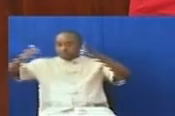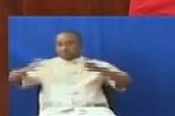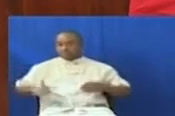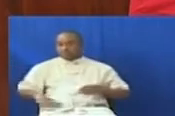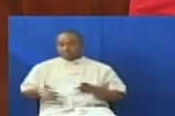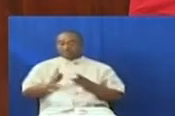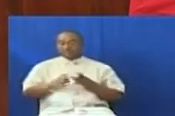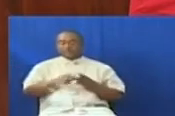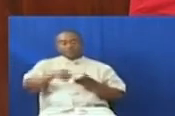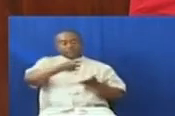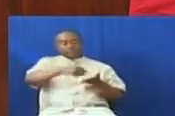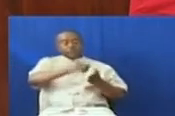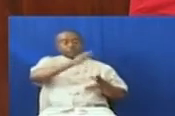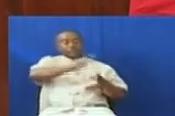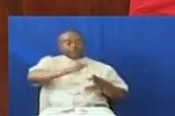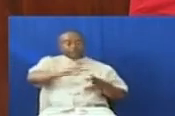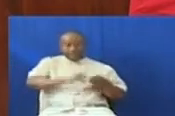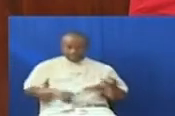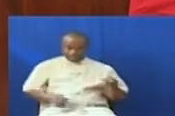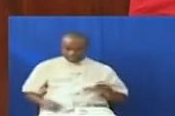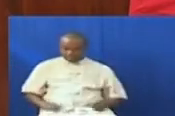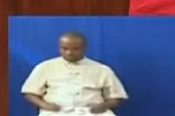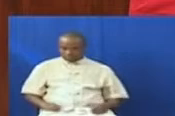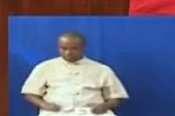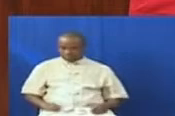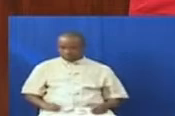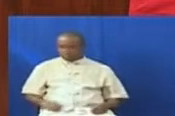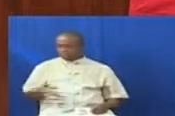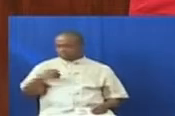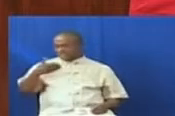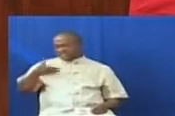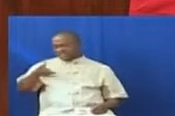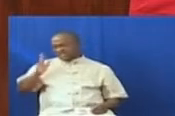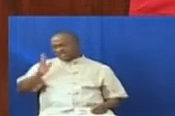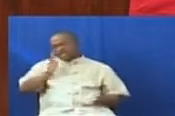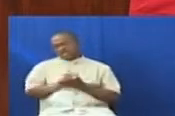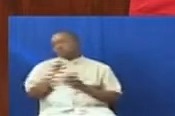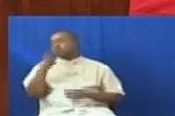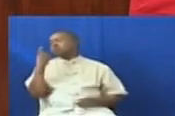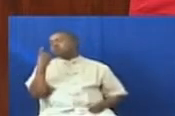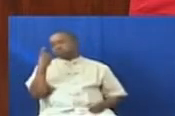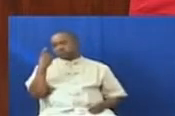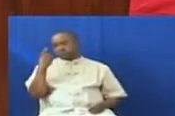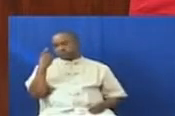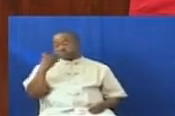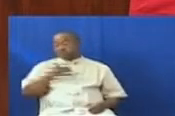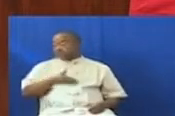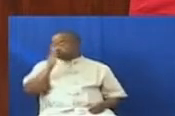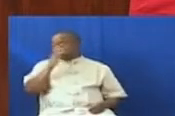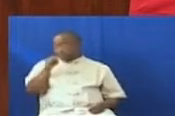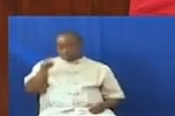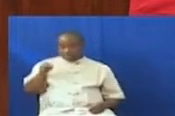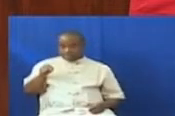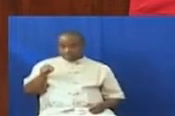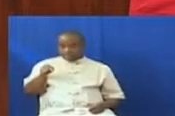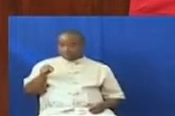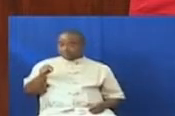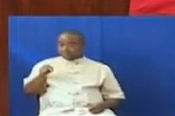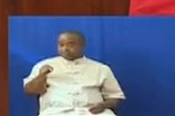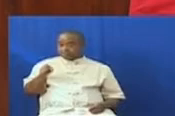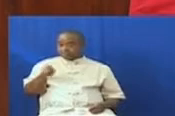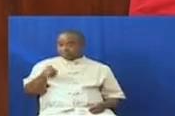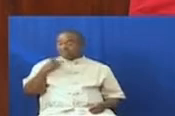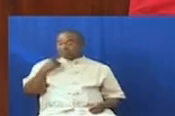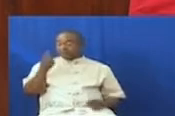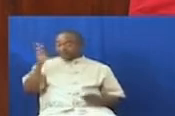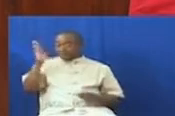maeneo mengine. Mheshimiwa Naibu Spika, serikali ni moja. Serikali hii ambayo inasema ndani ya siku